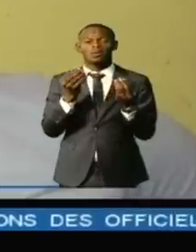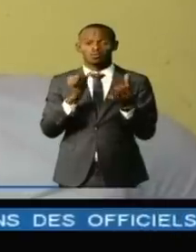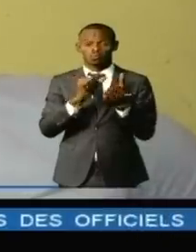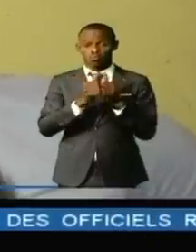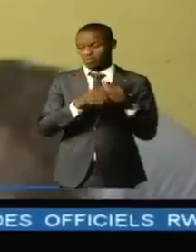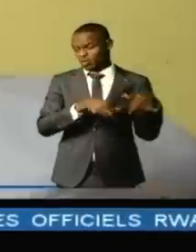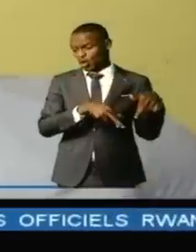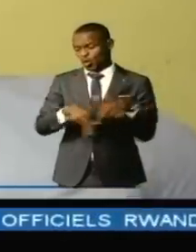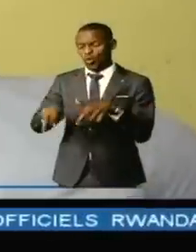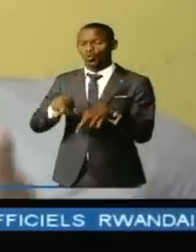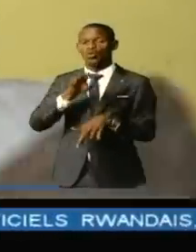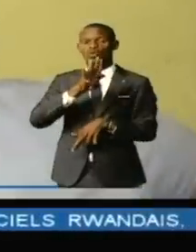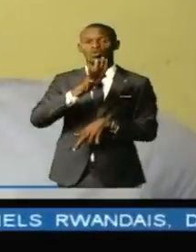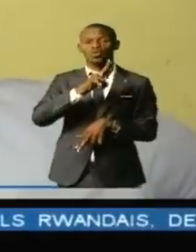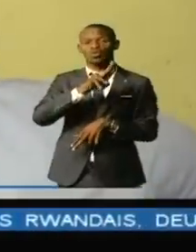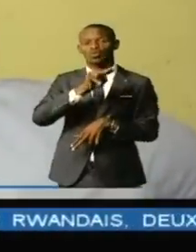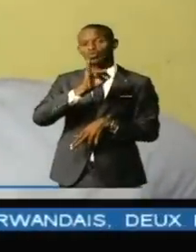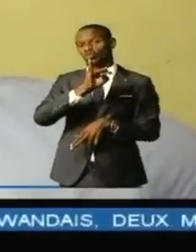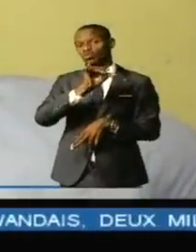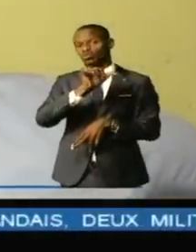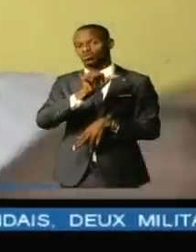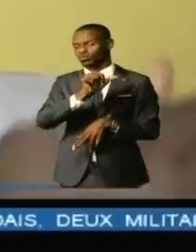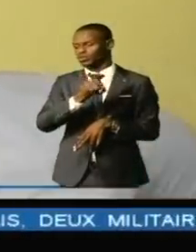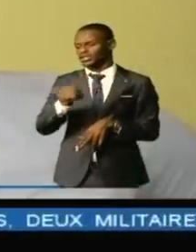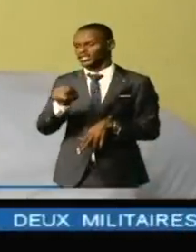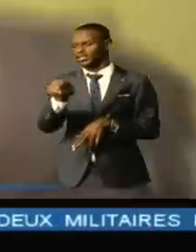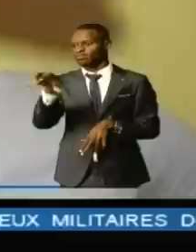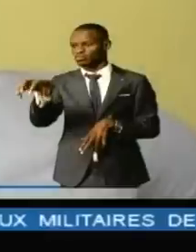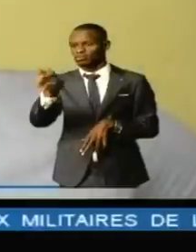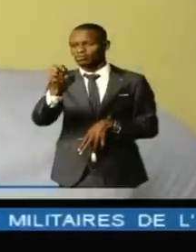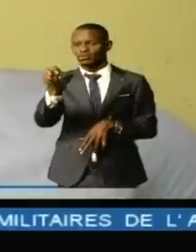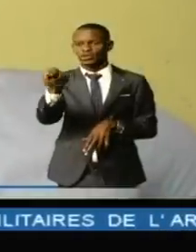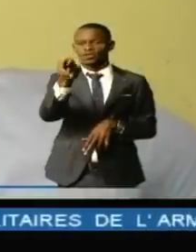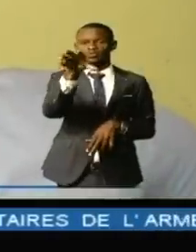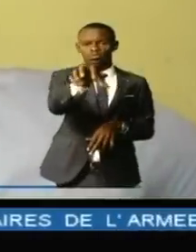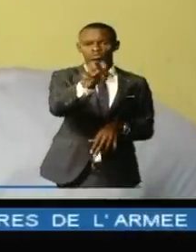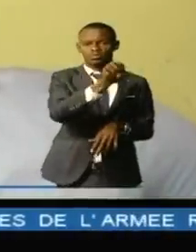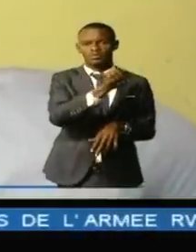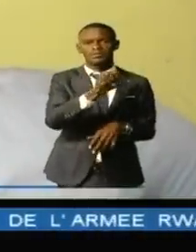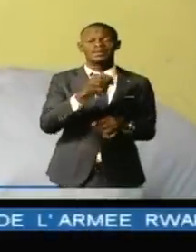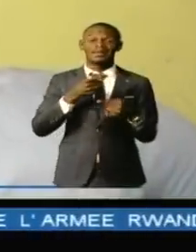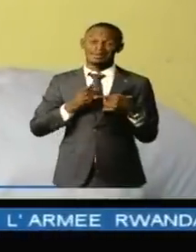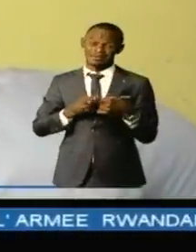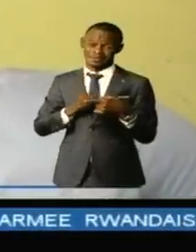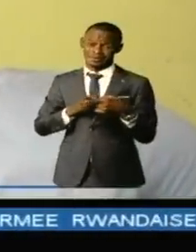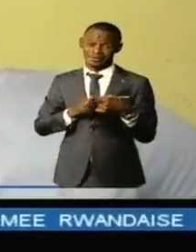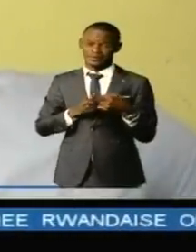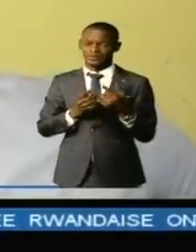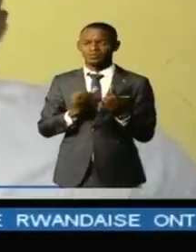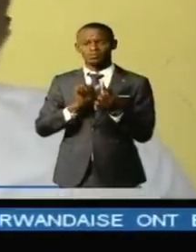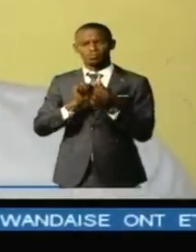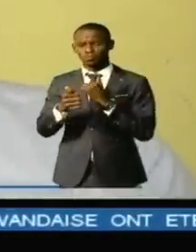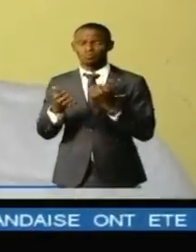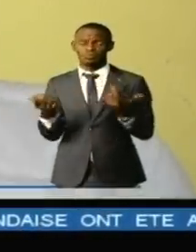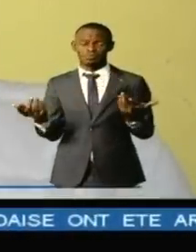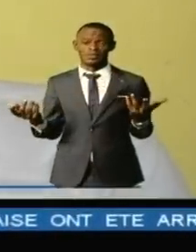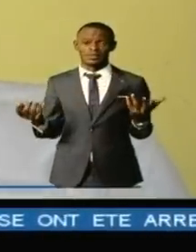Bounia-Barrière, Bounia-Mwalou, Bounia-Mahagi sur la RN27, c'est